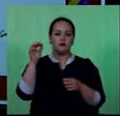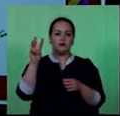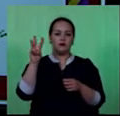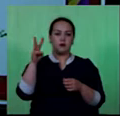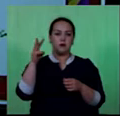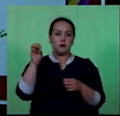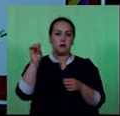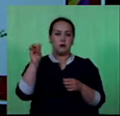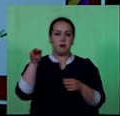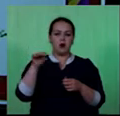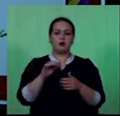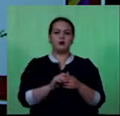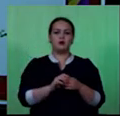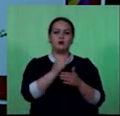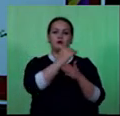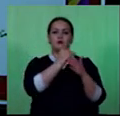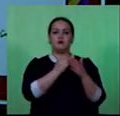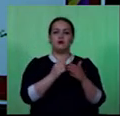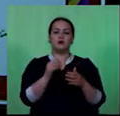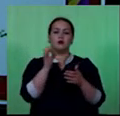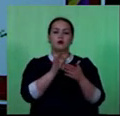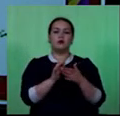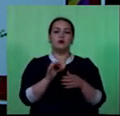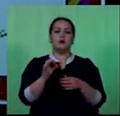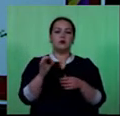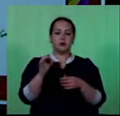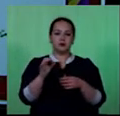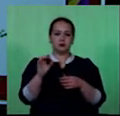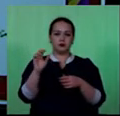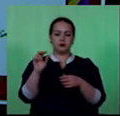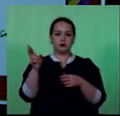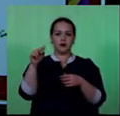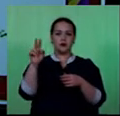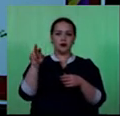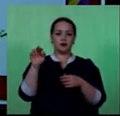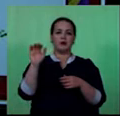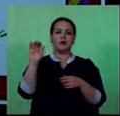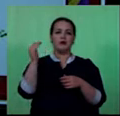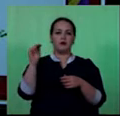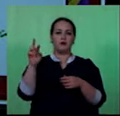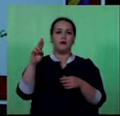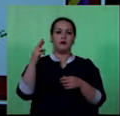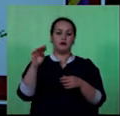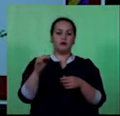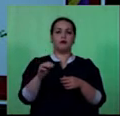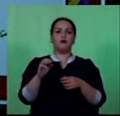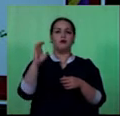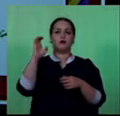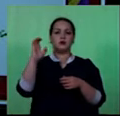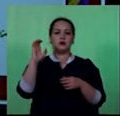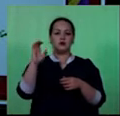вариант ответа b декабрь февраль январь вариант ответа c